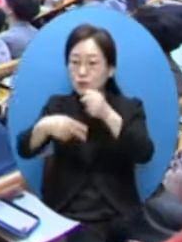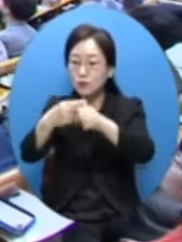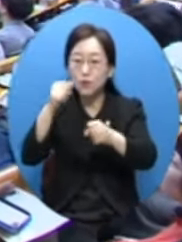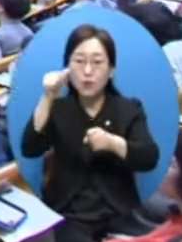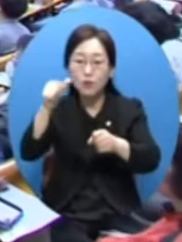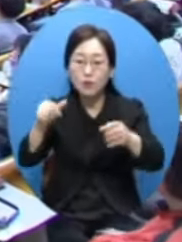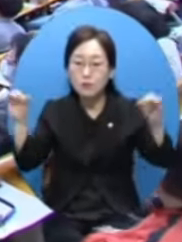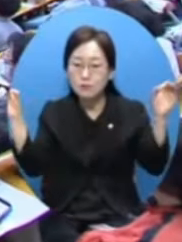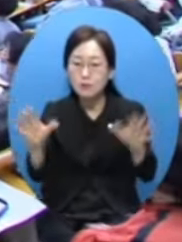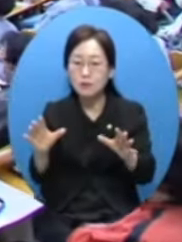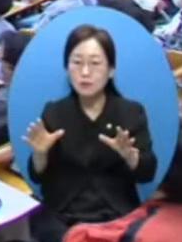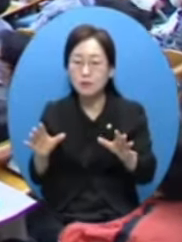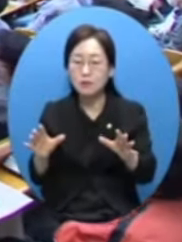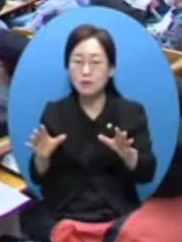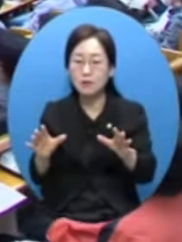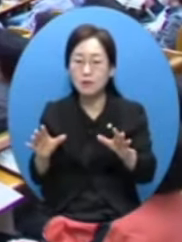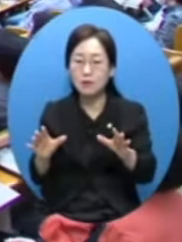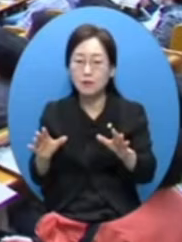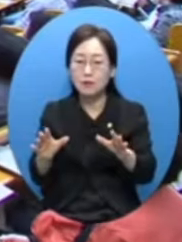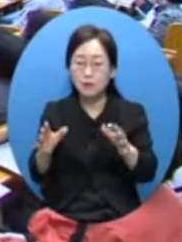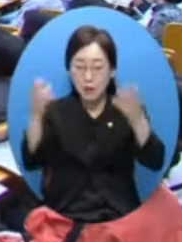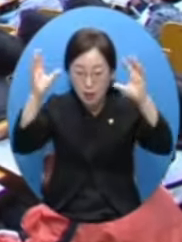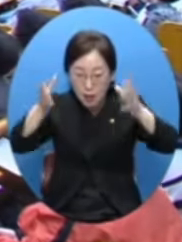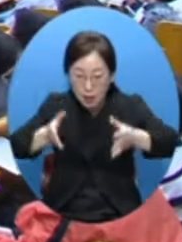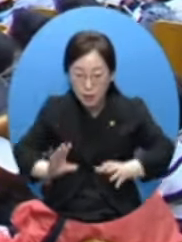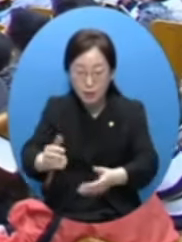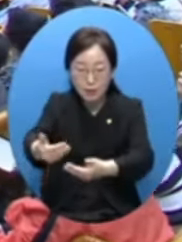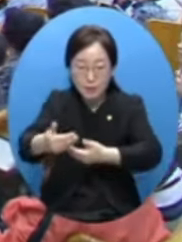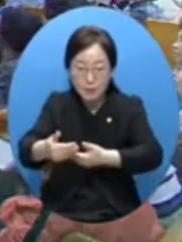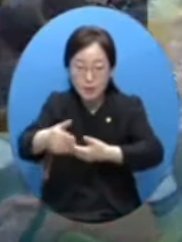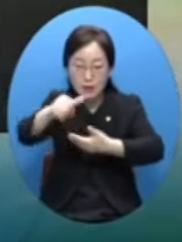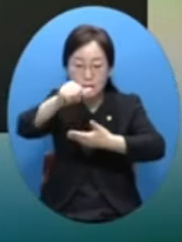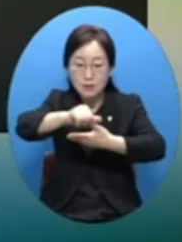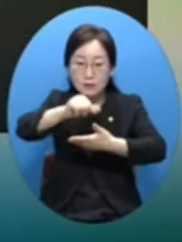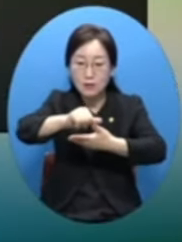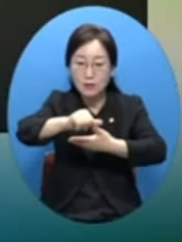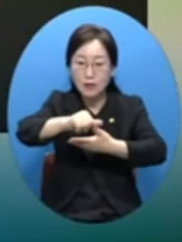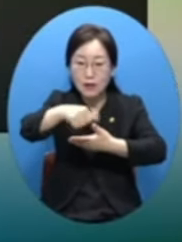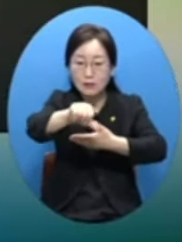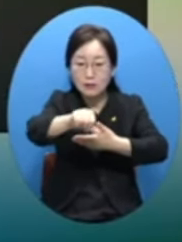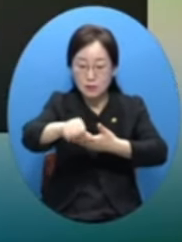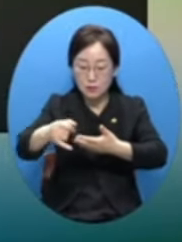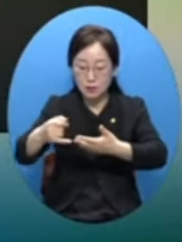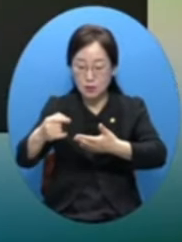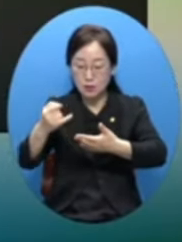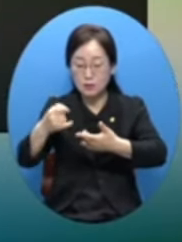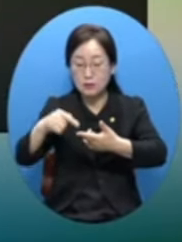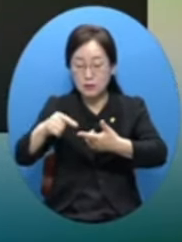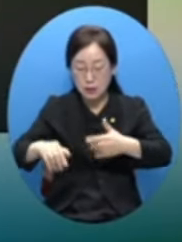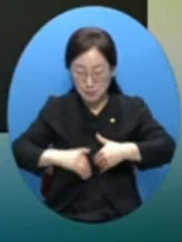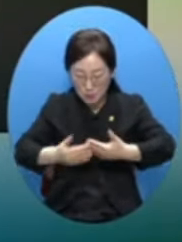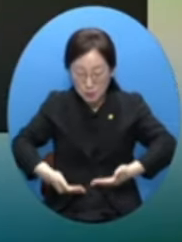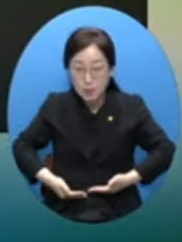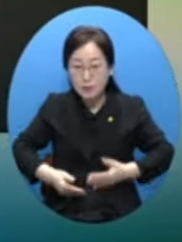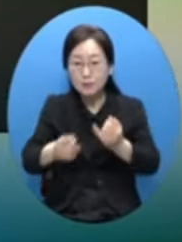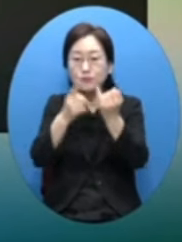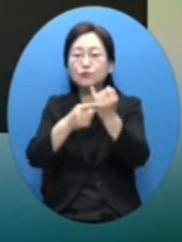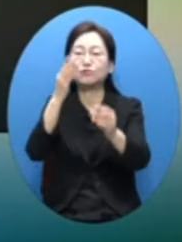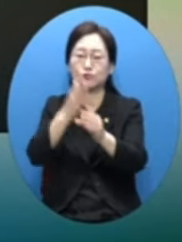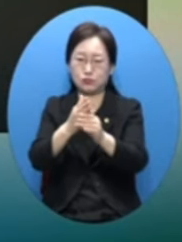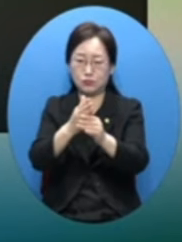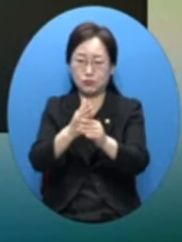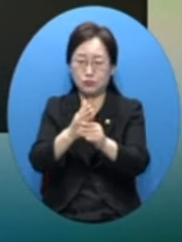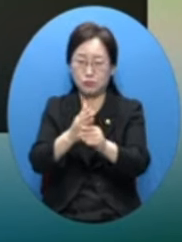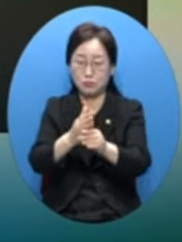만에 슬하에 막 태어난 첫 아들 쇼드 홀과 뱃속에 둘째가 있었는데 세상을